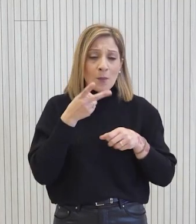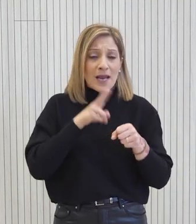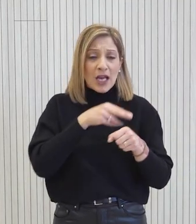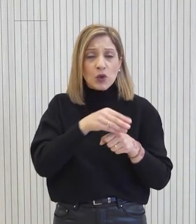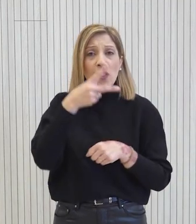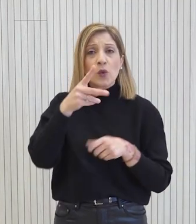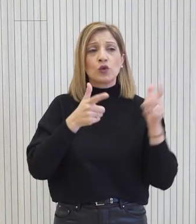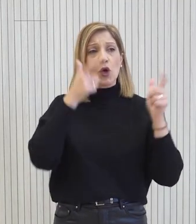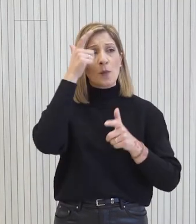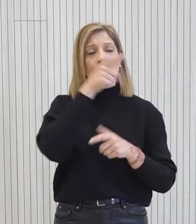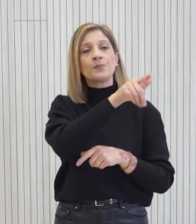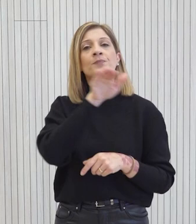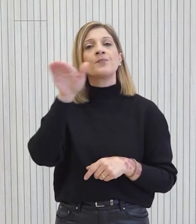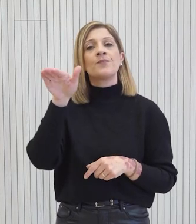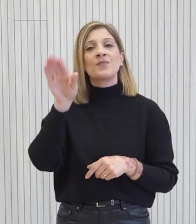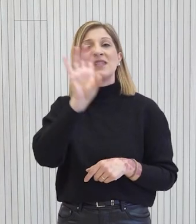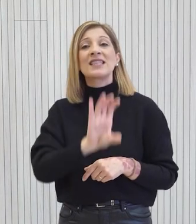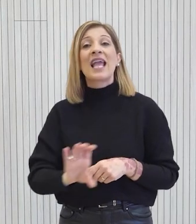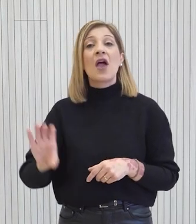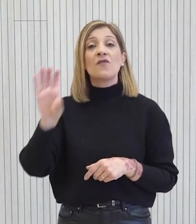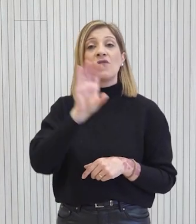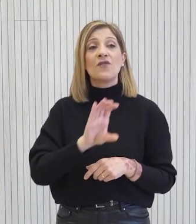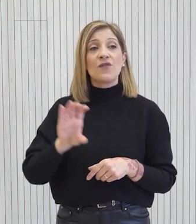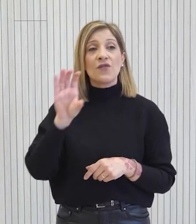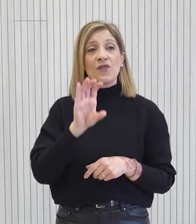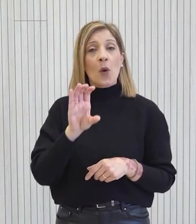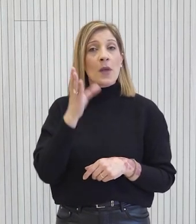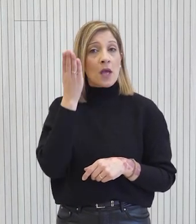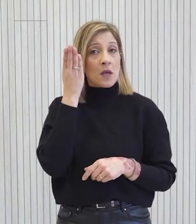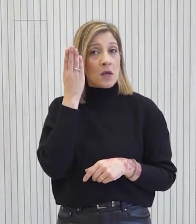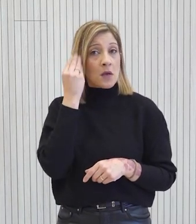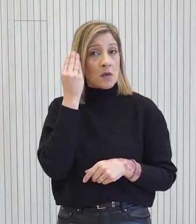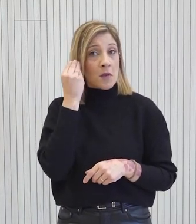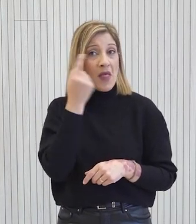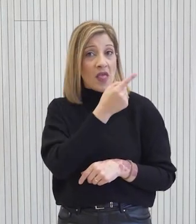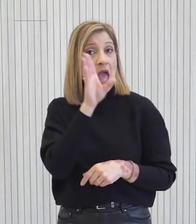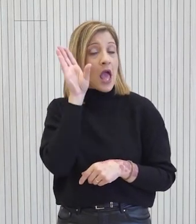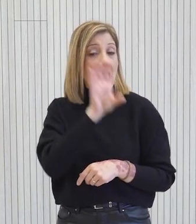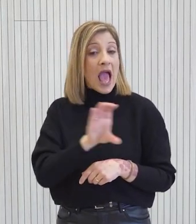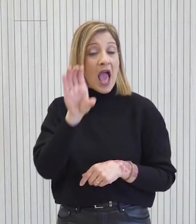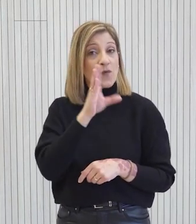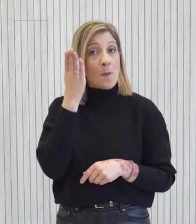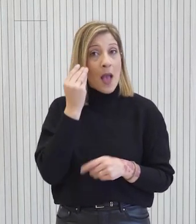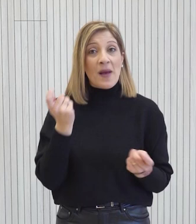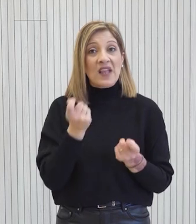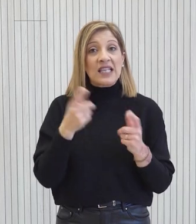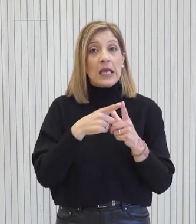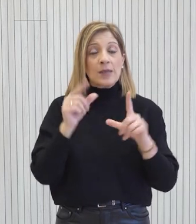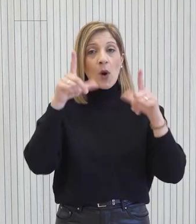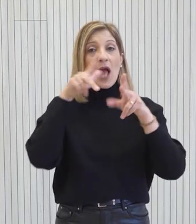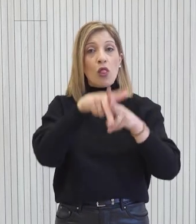Κύριε Πρόσωπε, σε ό,τι αφορά τους ευρωπαίους εταίρους μας, έχουμε ενημερωθεί για το νέο συμβάν. Όταν υπήρξαν